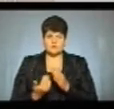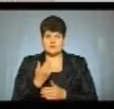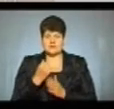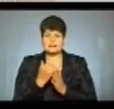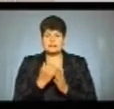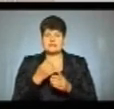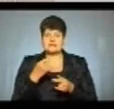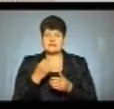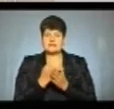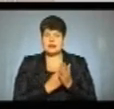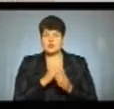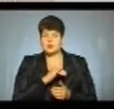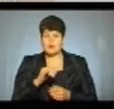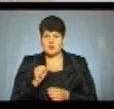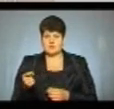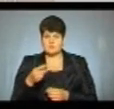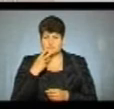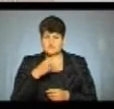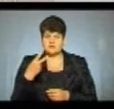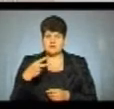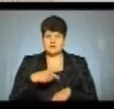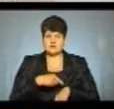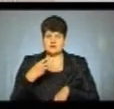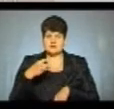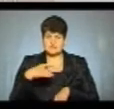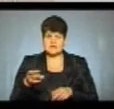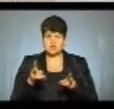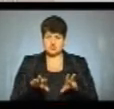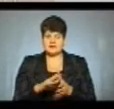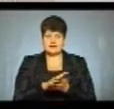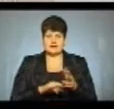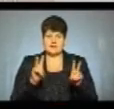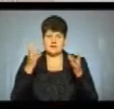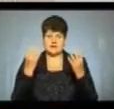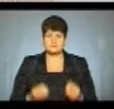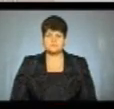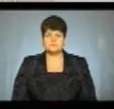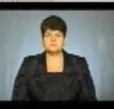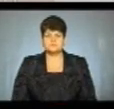телеканалі ЮА Тернопіль. Дивіться о 20:30 і залишайтеся з нами далі в ефірі «Тема дня».